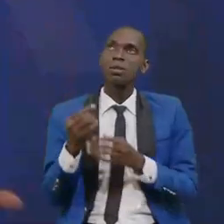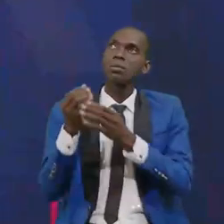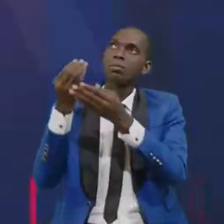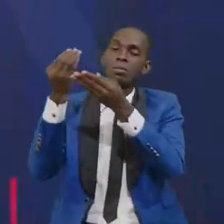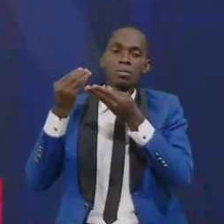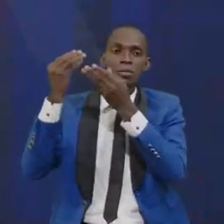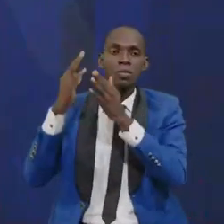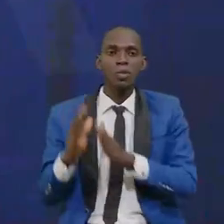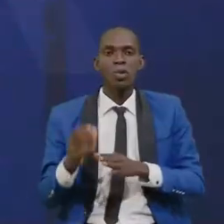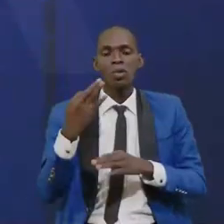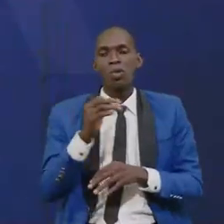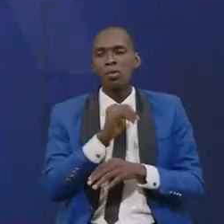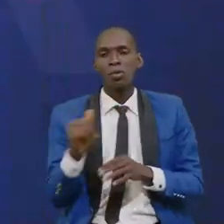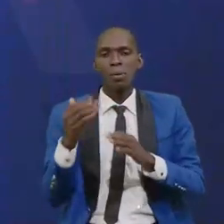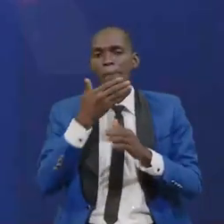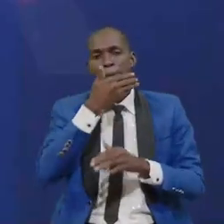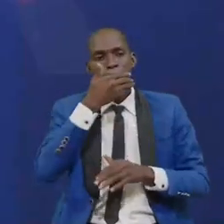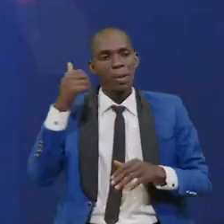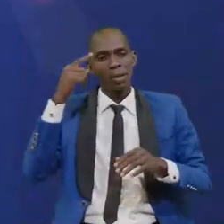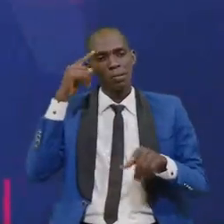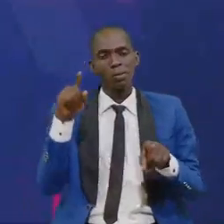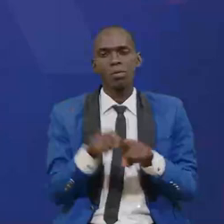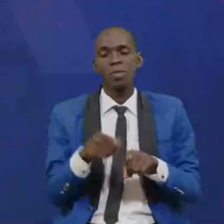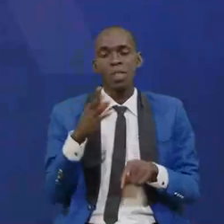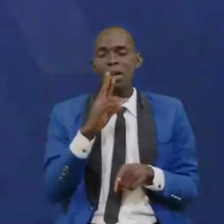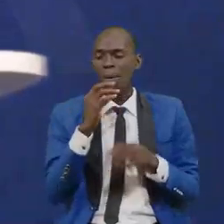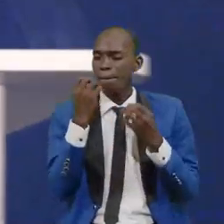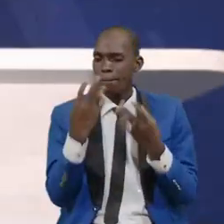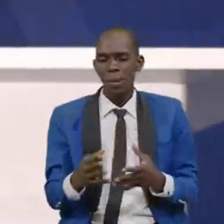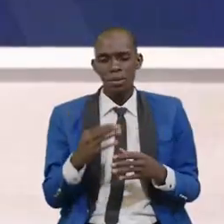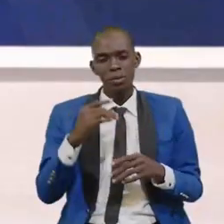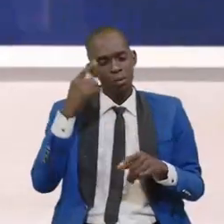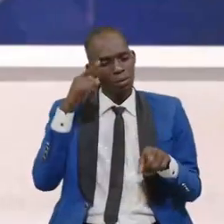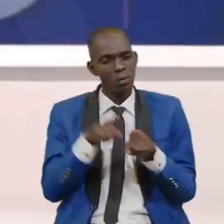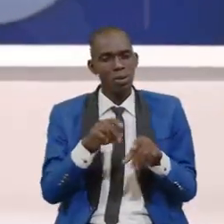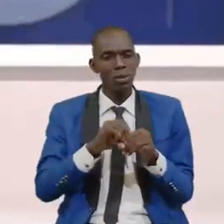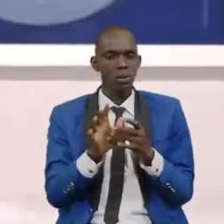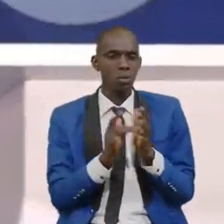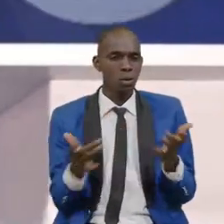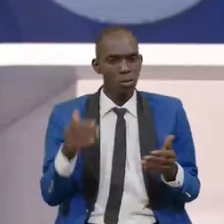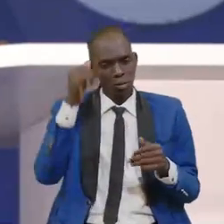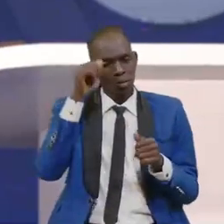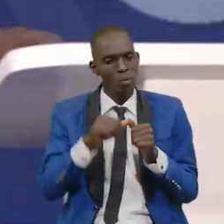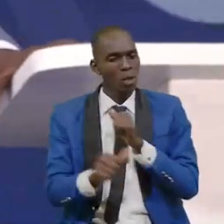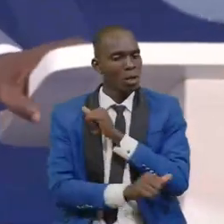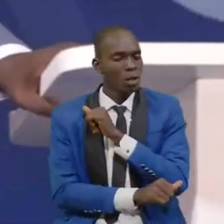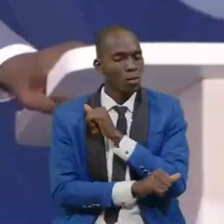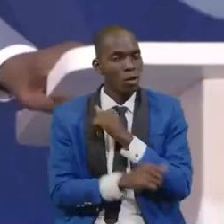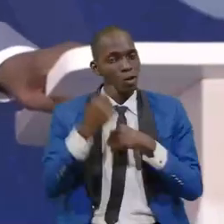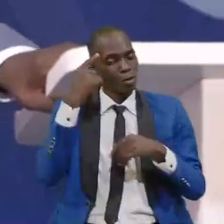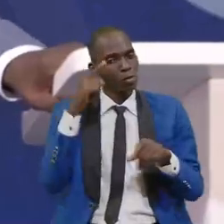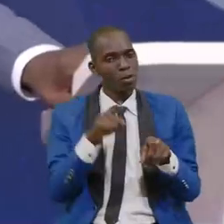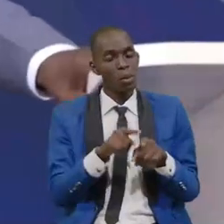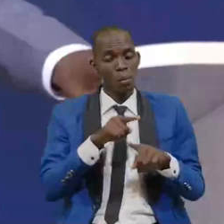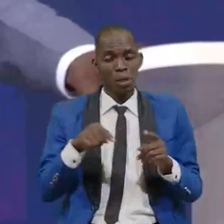alliance plus excellente. Il y a plusieurs alliances dans la Bible. L'alliance abrahamique, ceci, c'est la